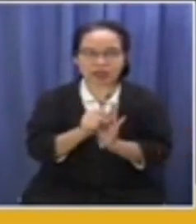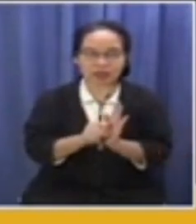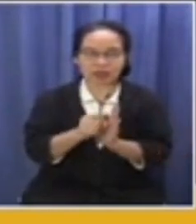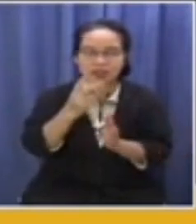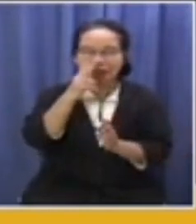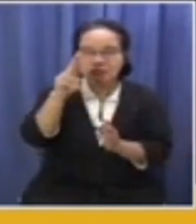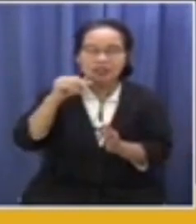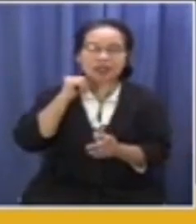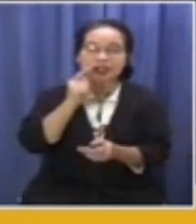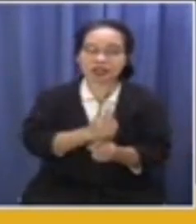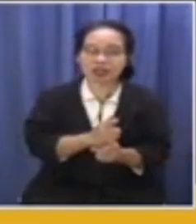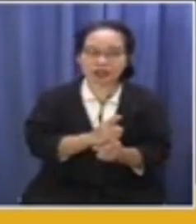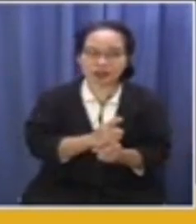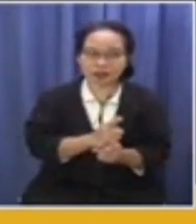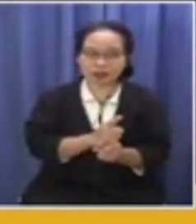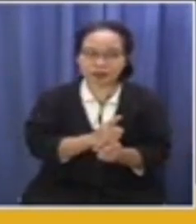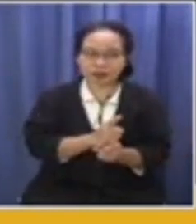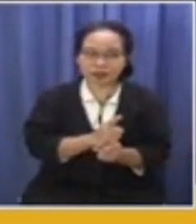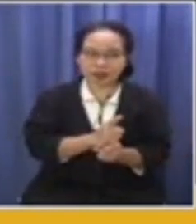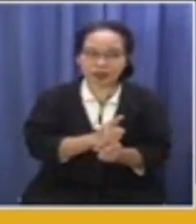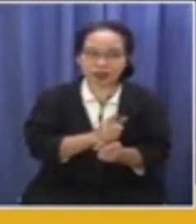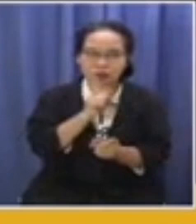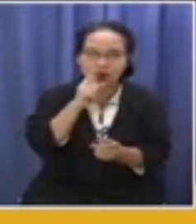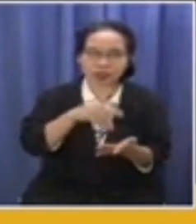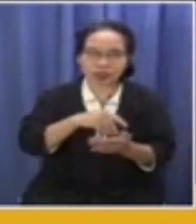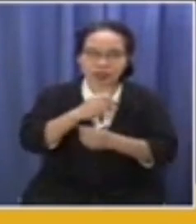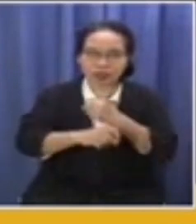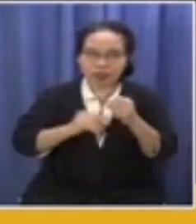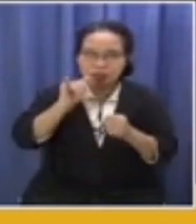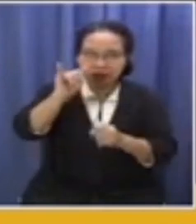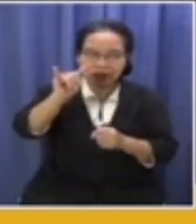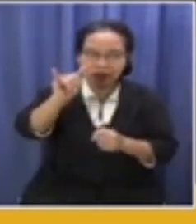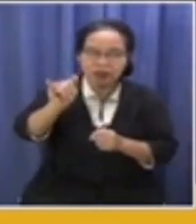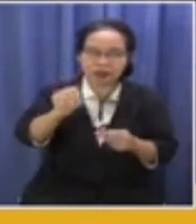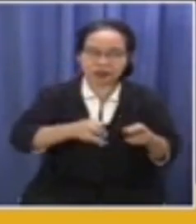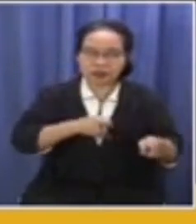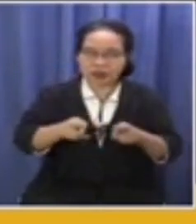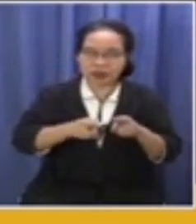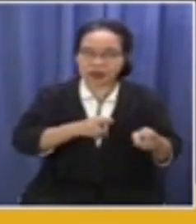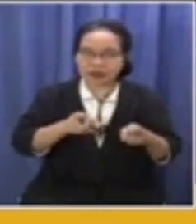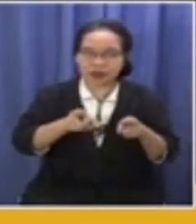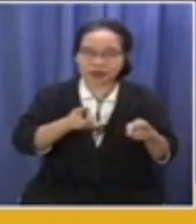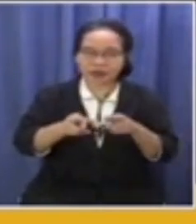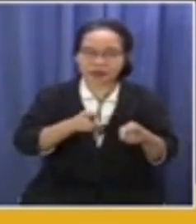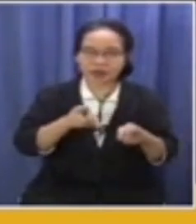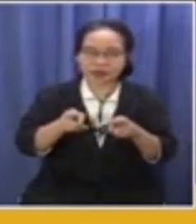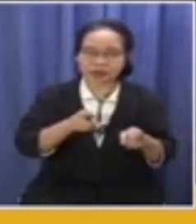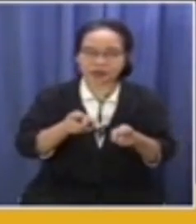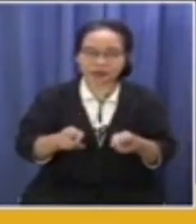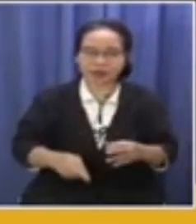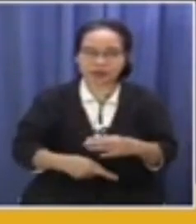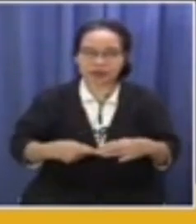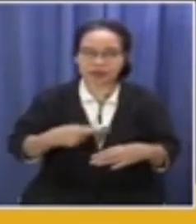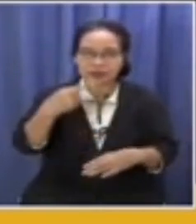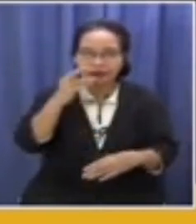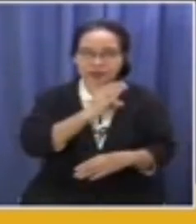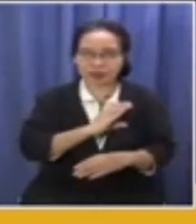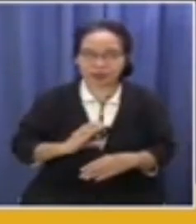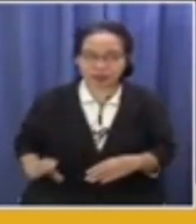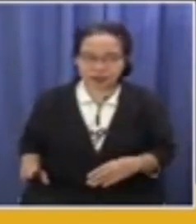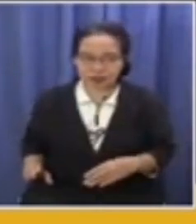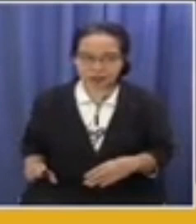kita mo kapatid Ano yun palang 1,000 taon na maghahari yung mga nabuhay kay